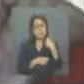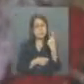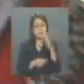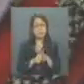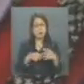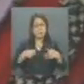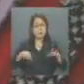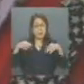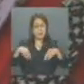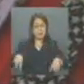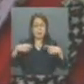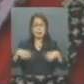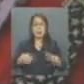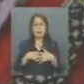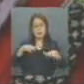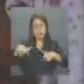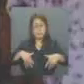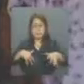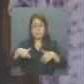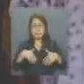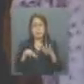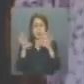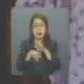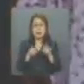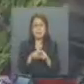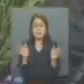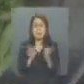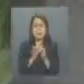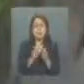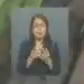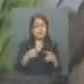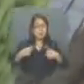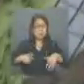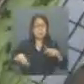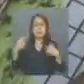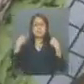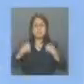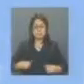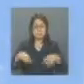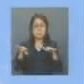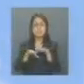าเพราะเวลาผ้าพลิ้วไหวอาจจะทำให้ดูตัวบางลงหรืออาจจะปล่อยชายผ้าทิ้งไว้ตามธรรมชาติก็ดูดี